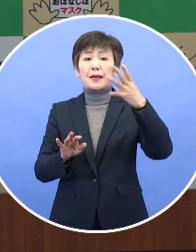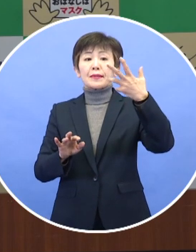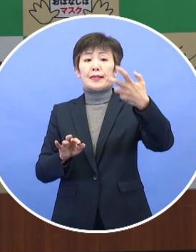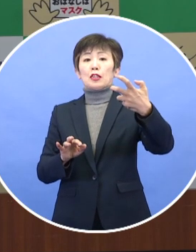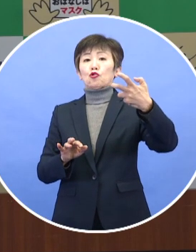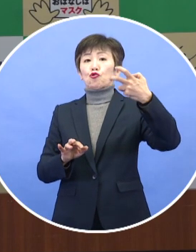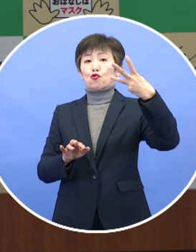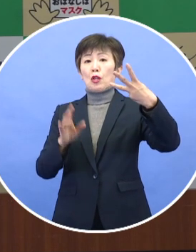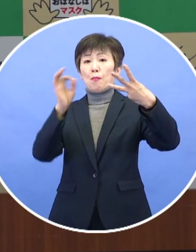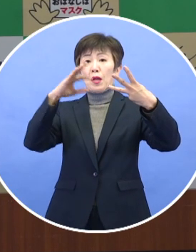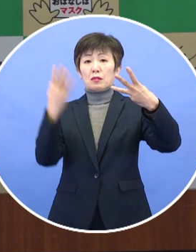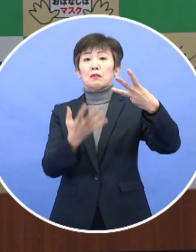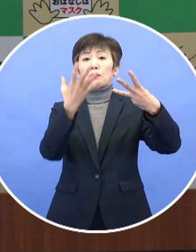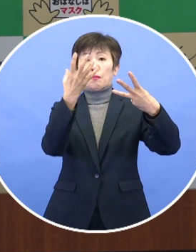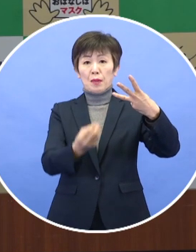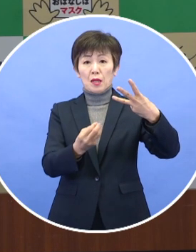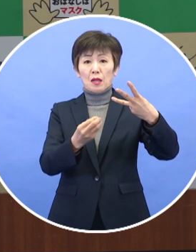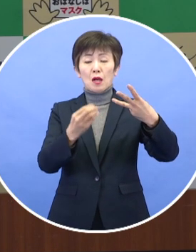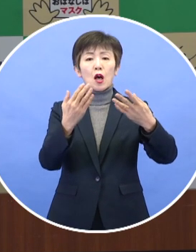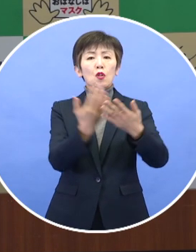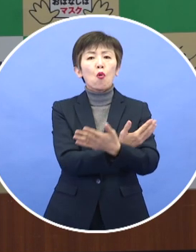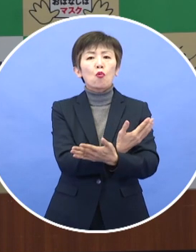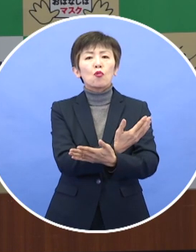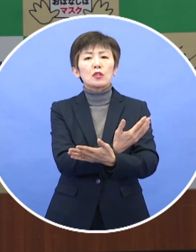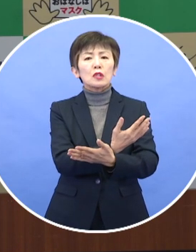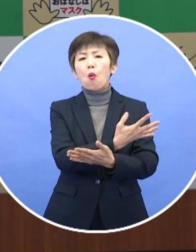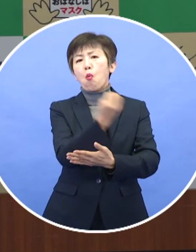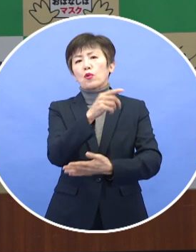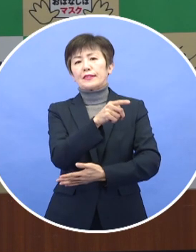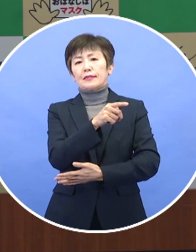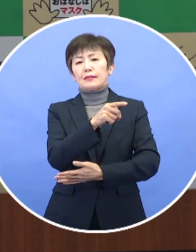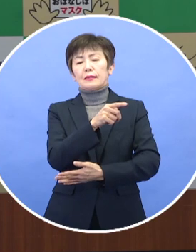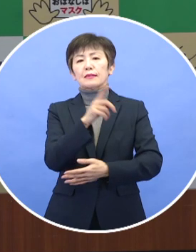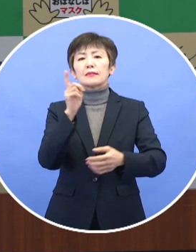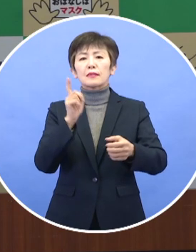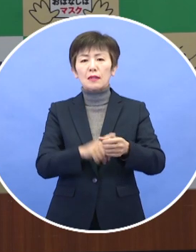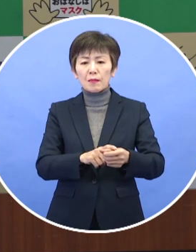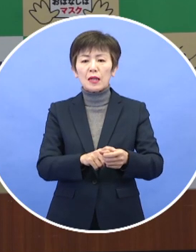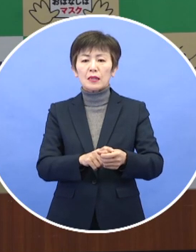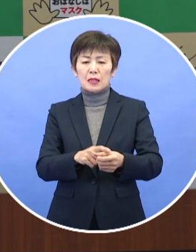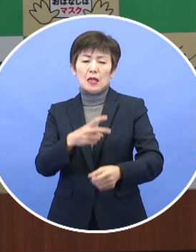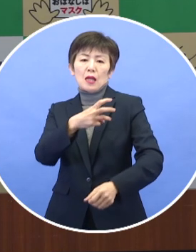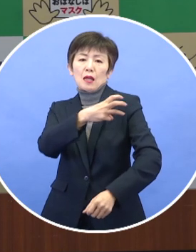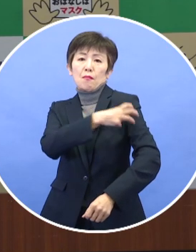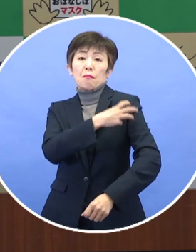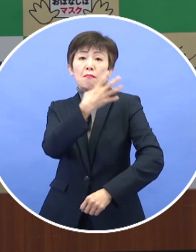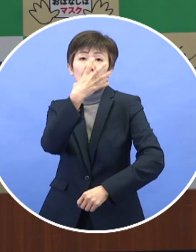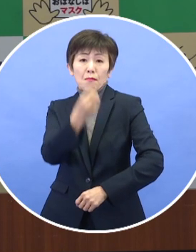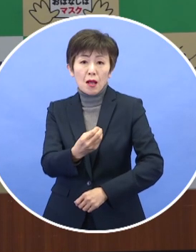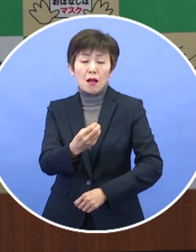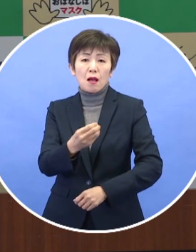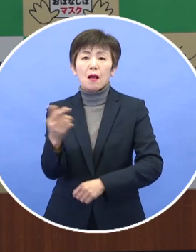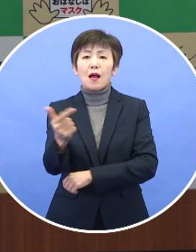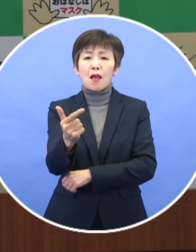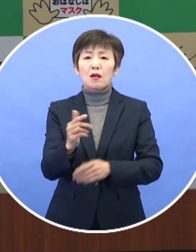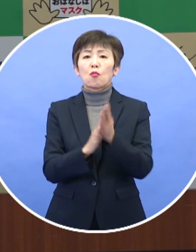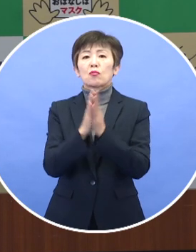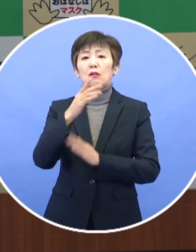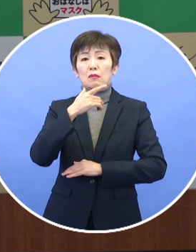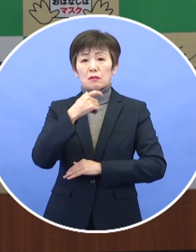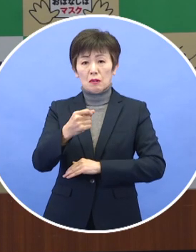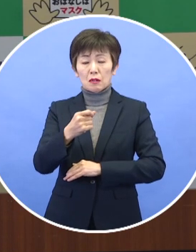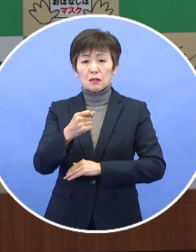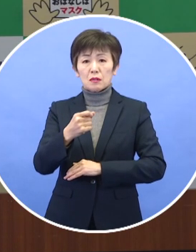にはもう高齢者の方、これはご家族の方もですね、気をつけて接種を終えていただきたいというふうに考えております